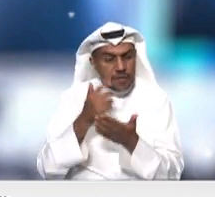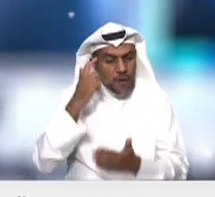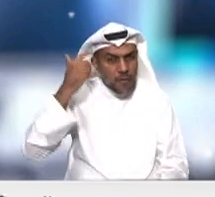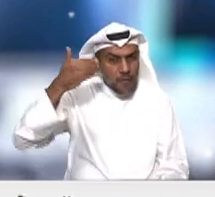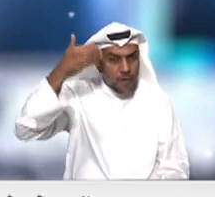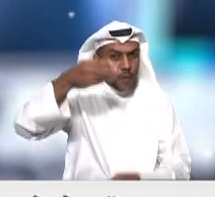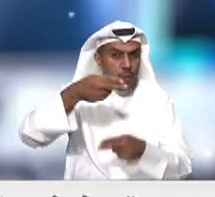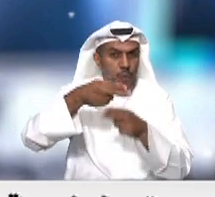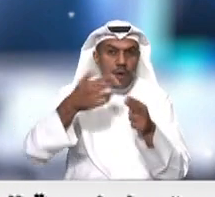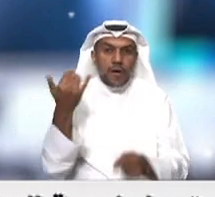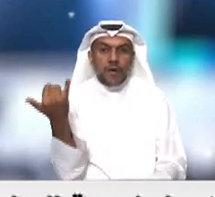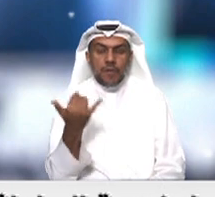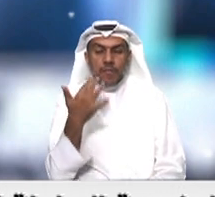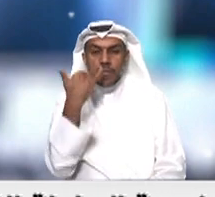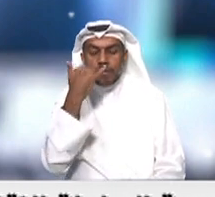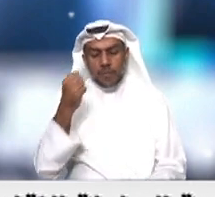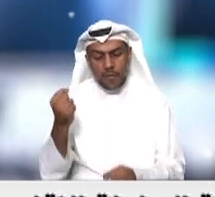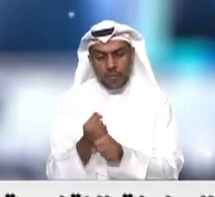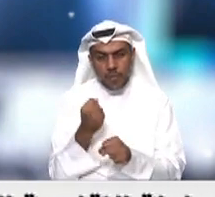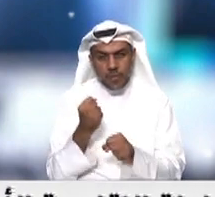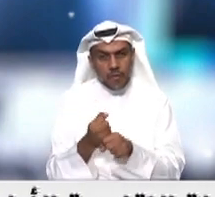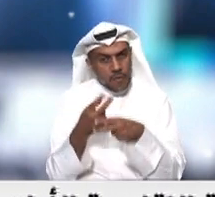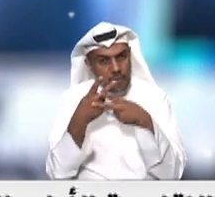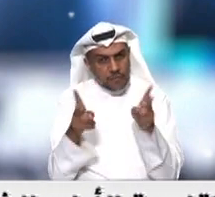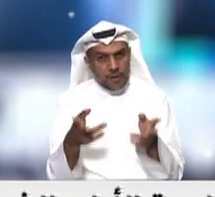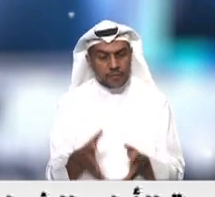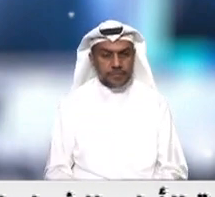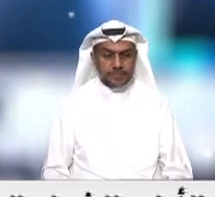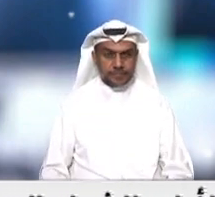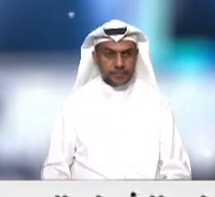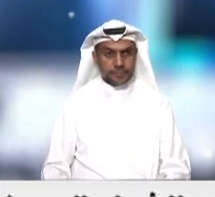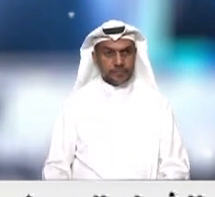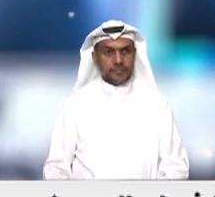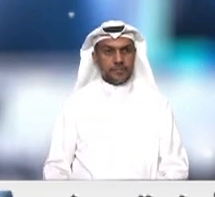ويعزز فرص الشباب في سوق العمل